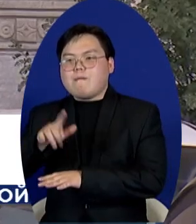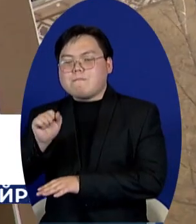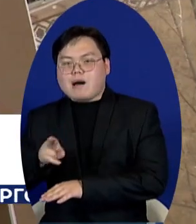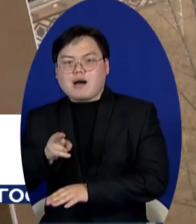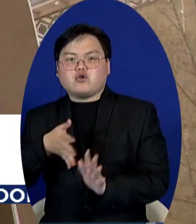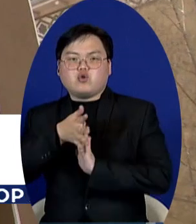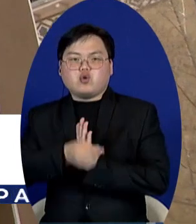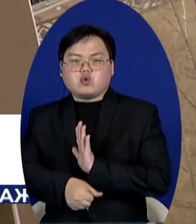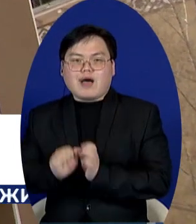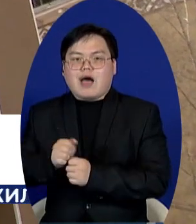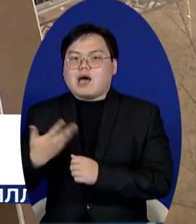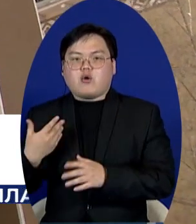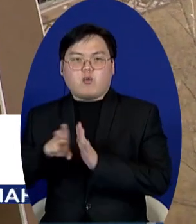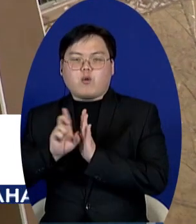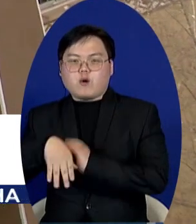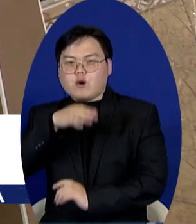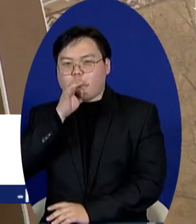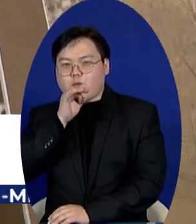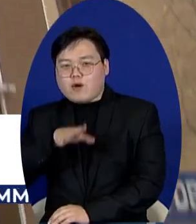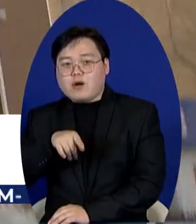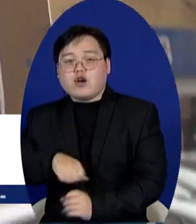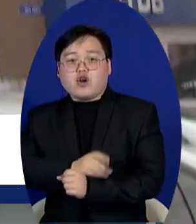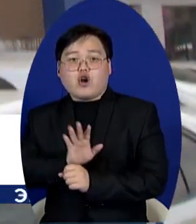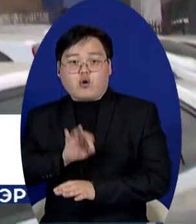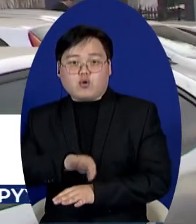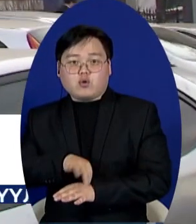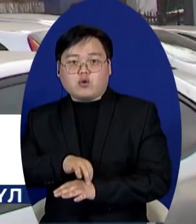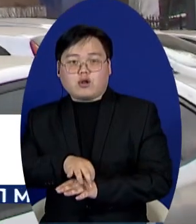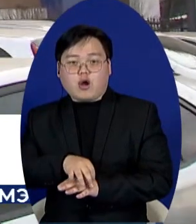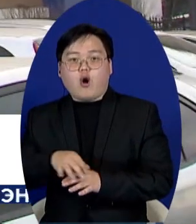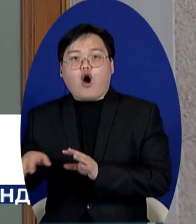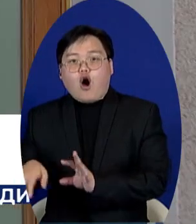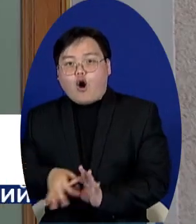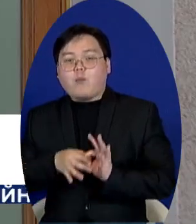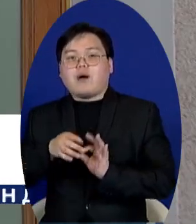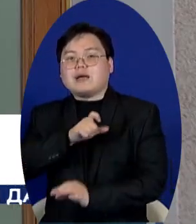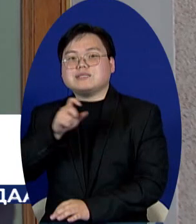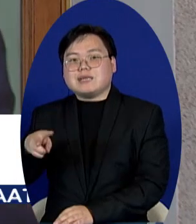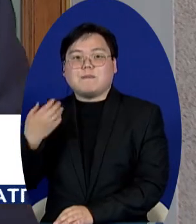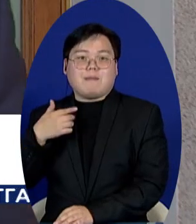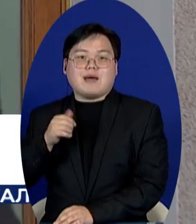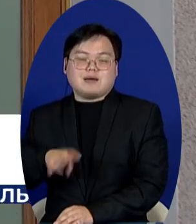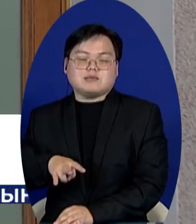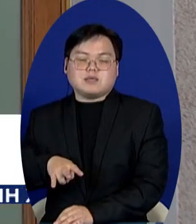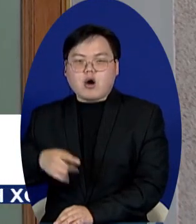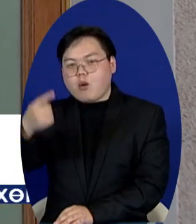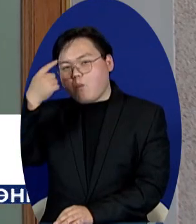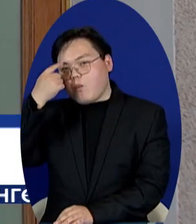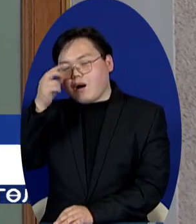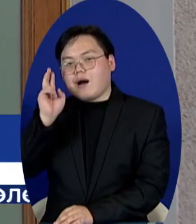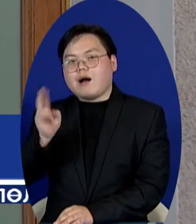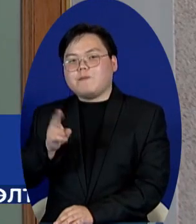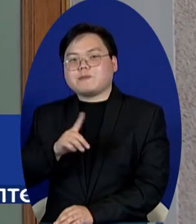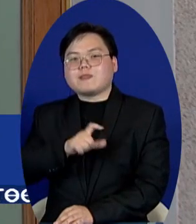юм. Сар тахлын хувь гих нэр дор үргэлжилж байгаа ипотекийн зээл олголт цаашид хэрхэх вэ? Ипотек мөн одоо Монголын ипотекийн корпорац гэдэг нутгийн